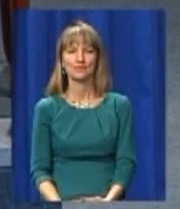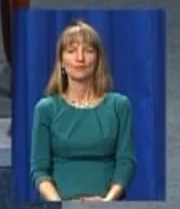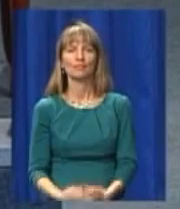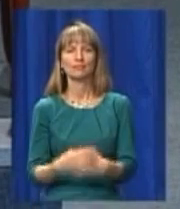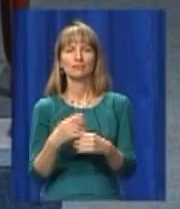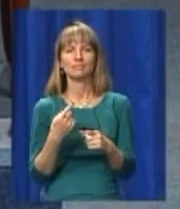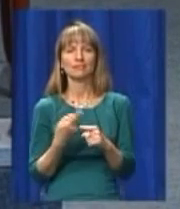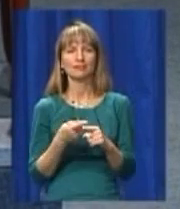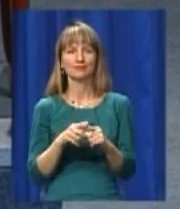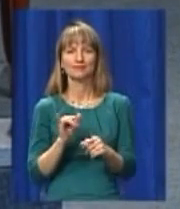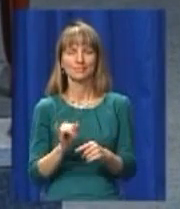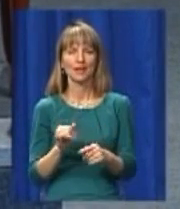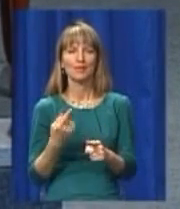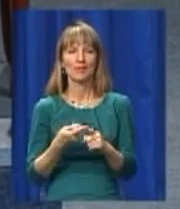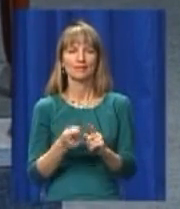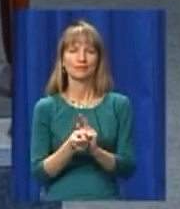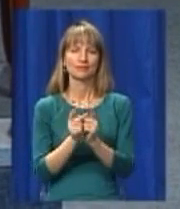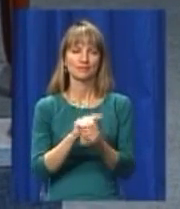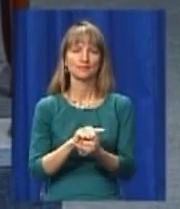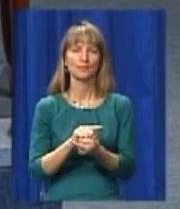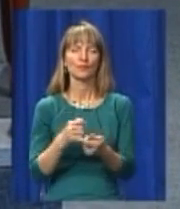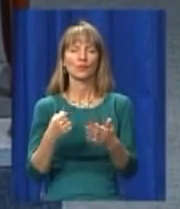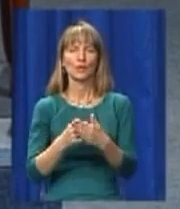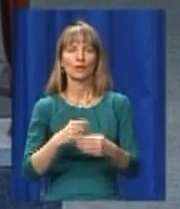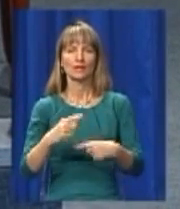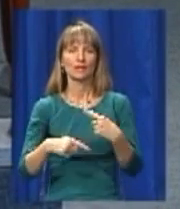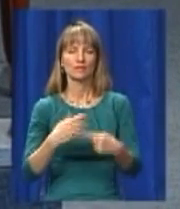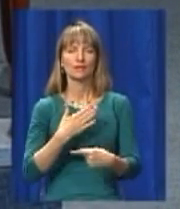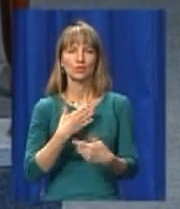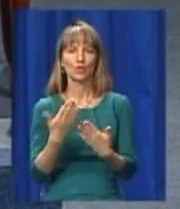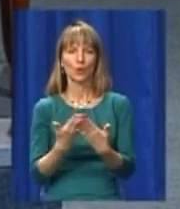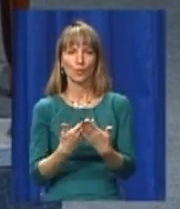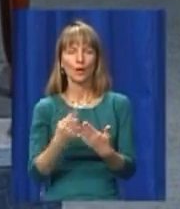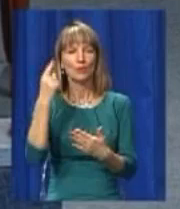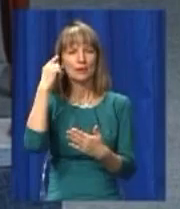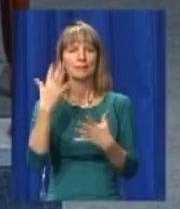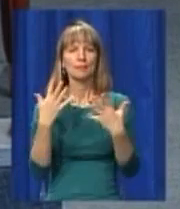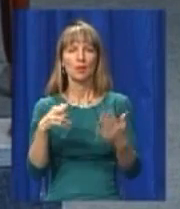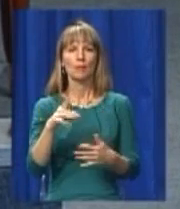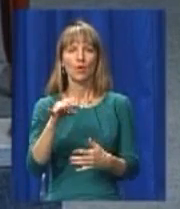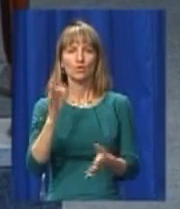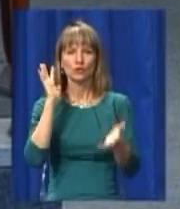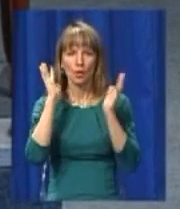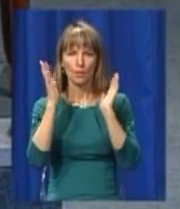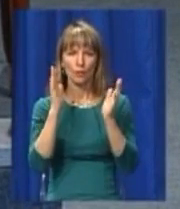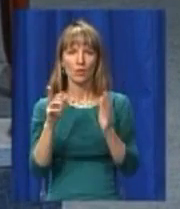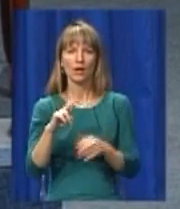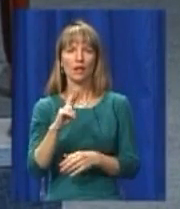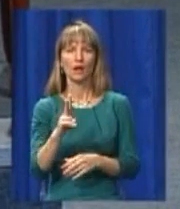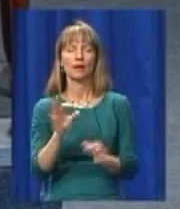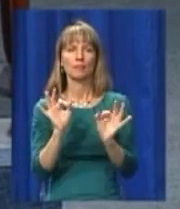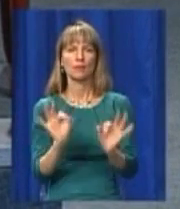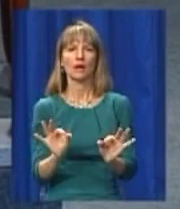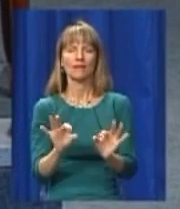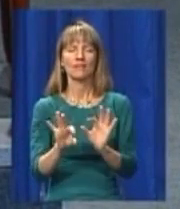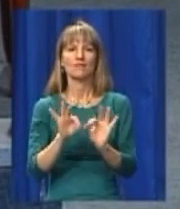Ой, опять про плохое. Тож перейдемо так до нашої наступної рубрики. Дізнаємося більше взагалі про шампуні, як правильно